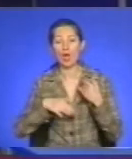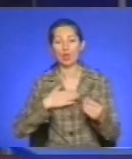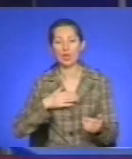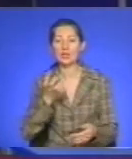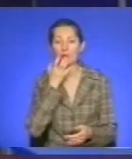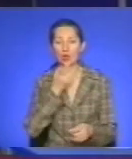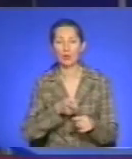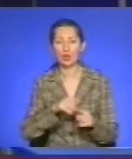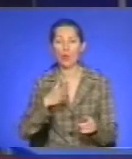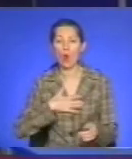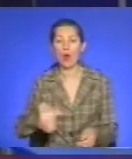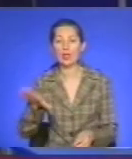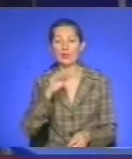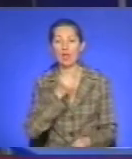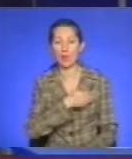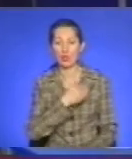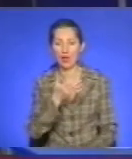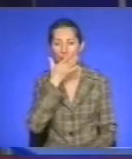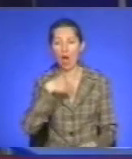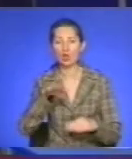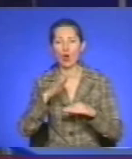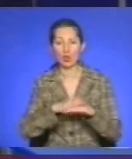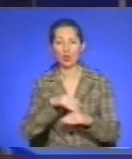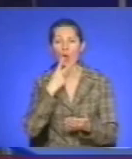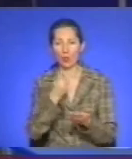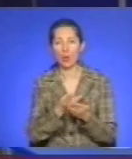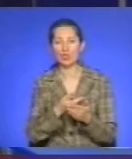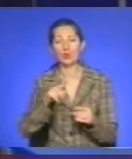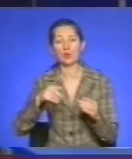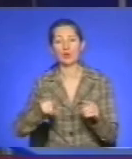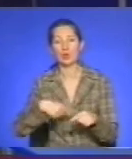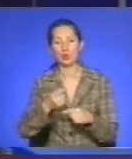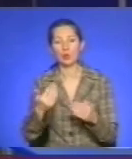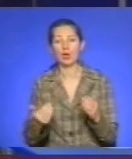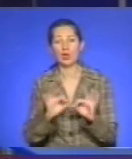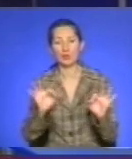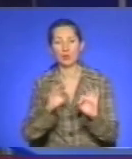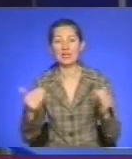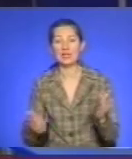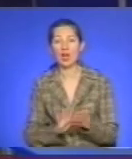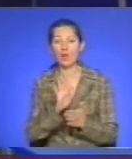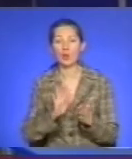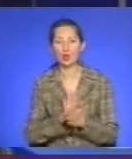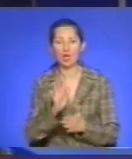А на цьому у мене все. Бажаю вам гарного вечора і побачимось у наступних інформаційних випусках.